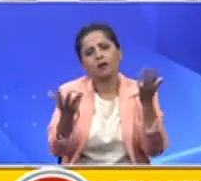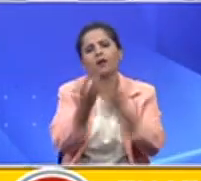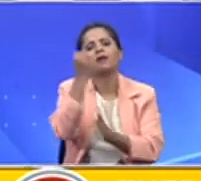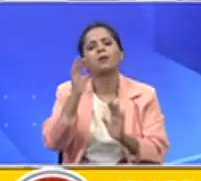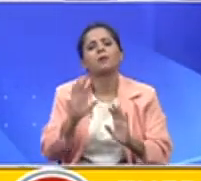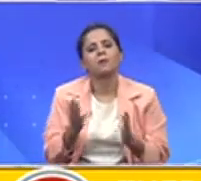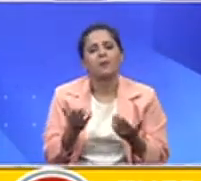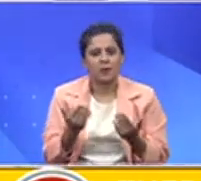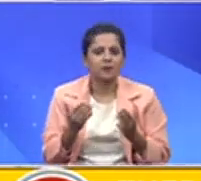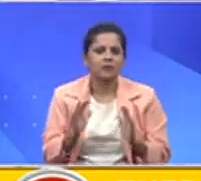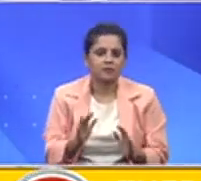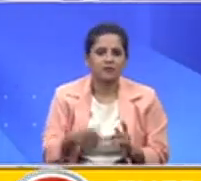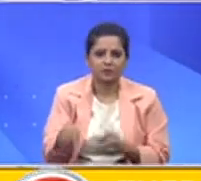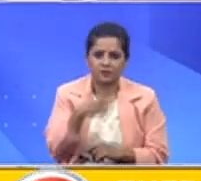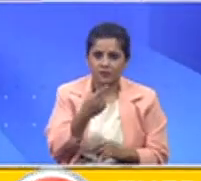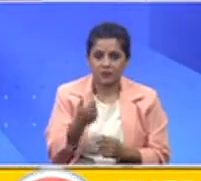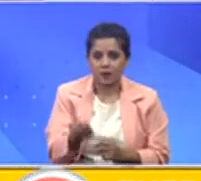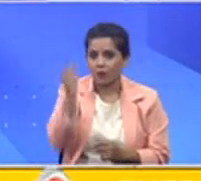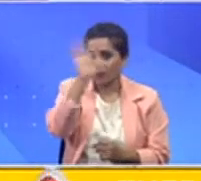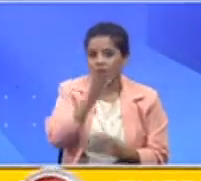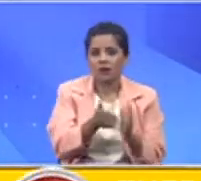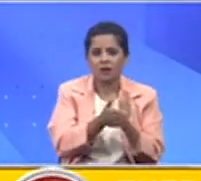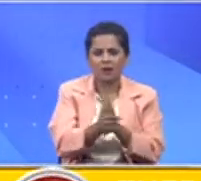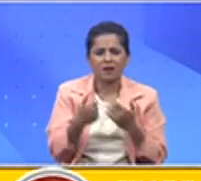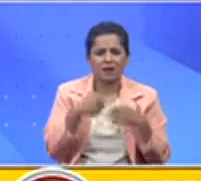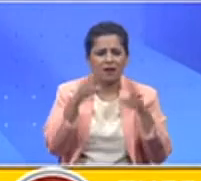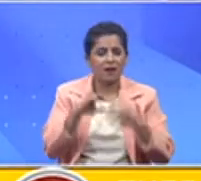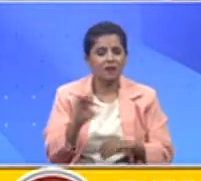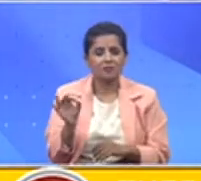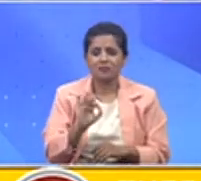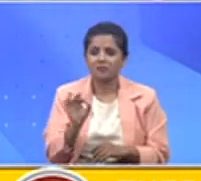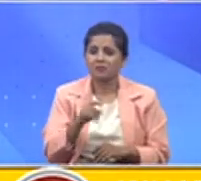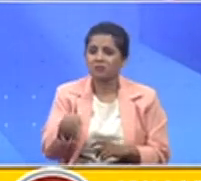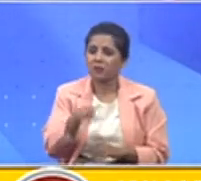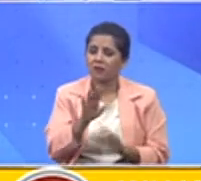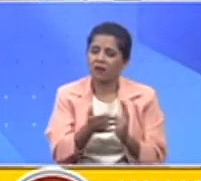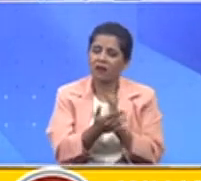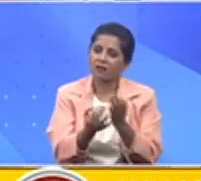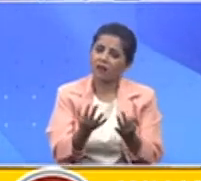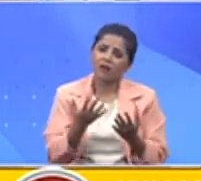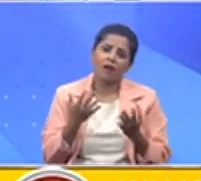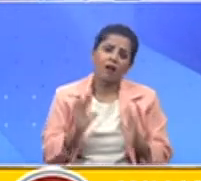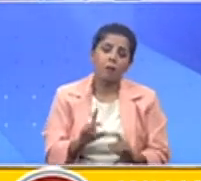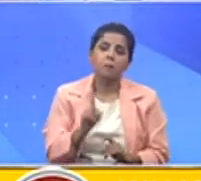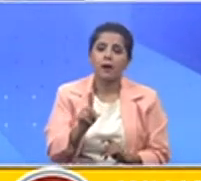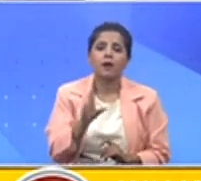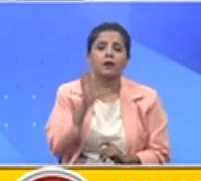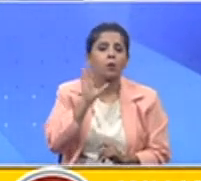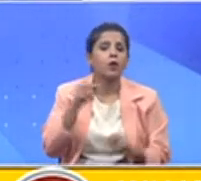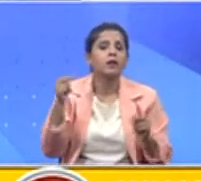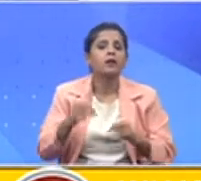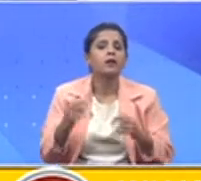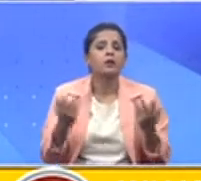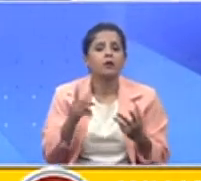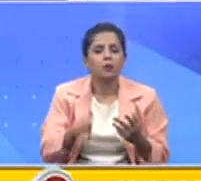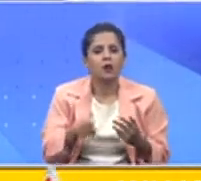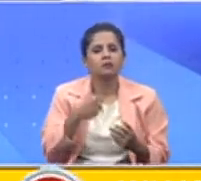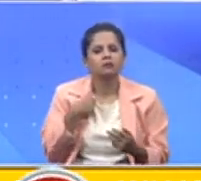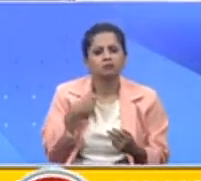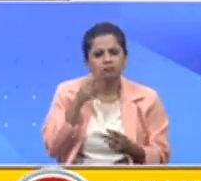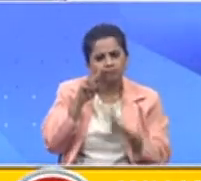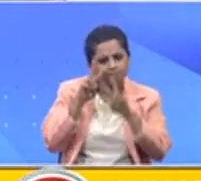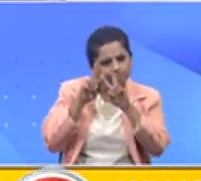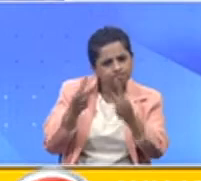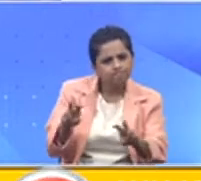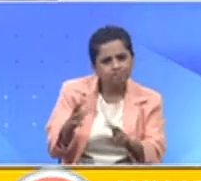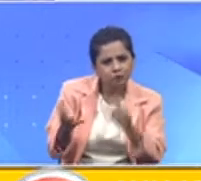हमारे देश में प्रतिभाओं की कमी नहीं है जरुरत है तो उन्हें तलाशने की